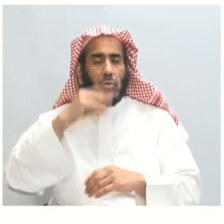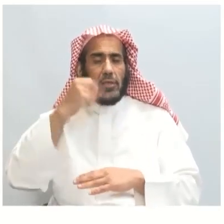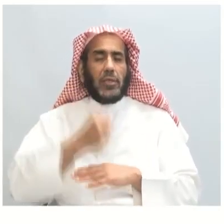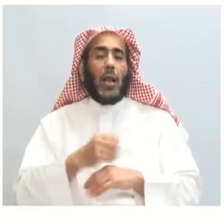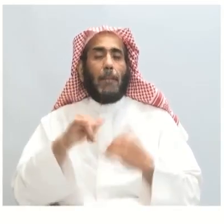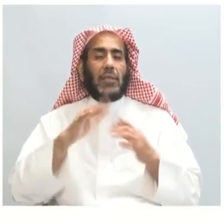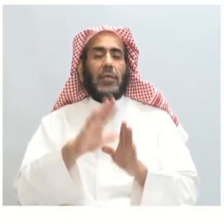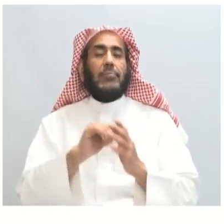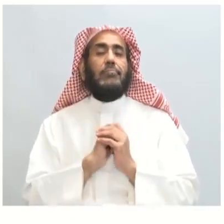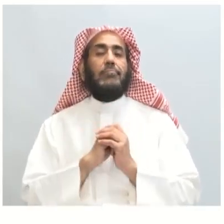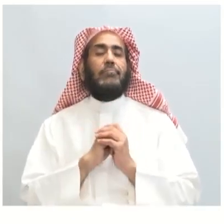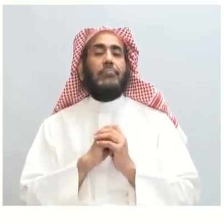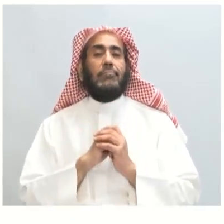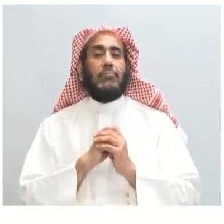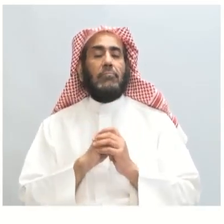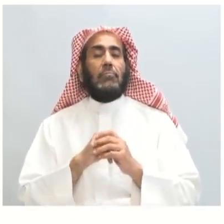وسلم